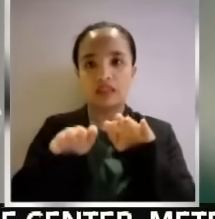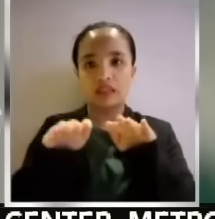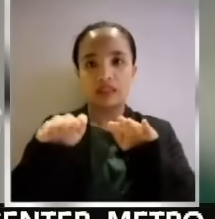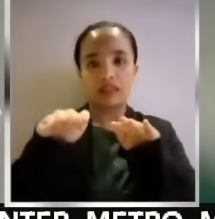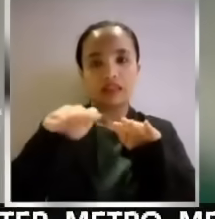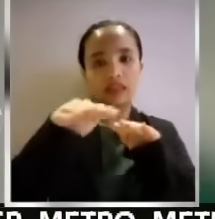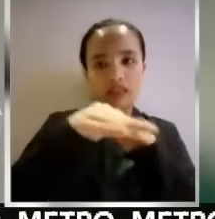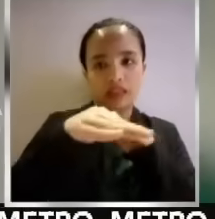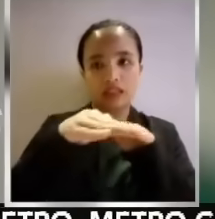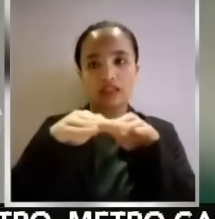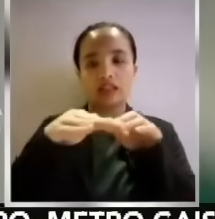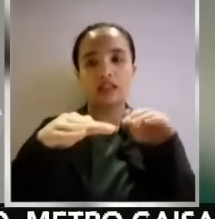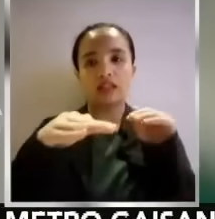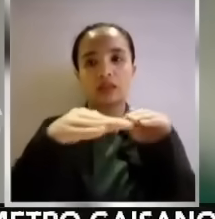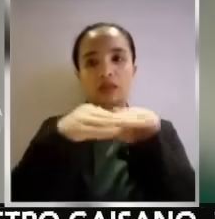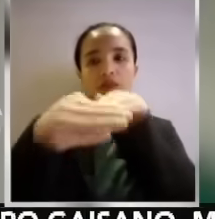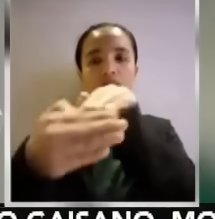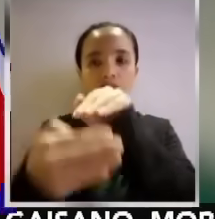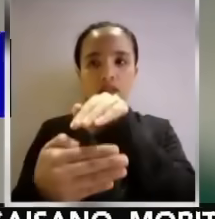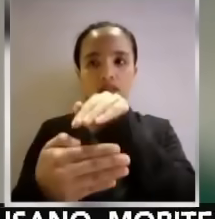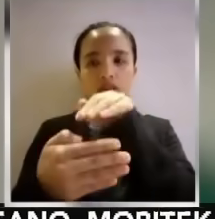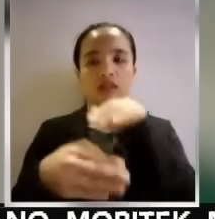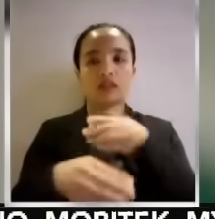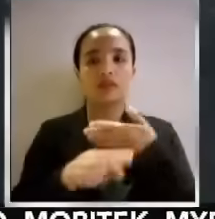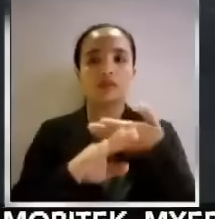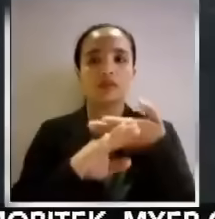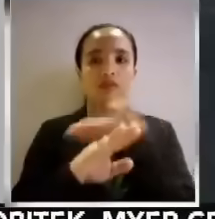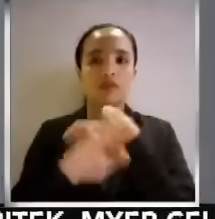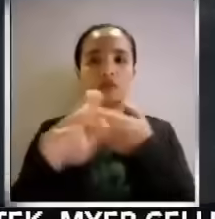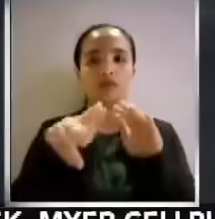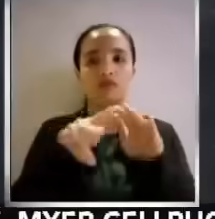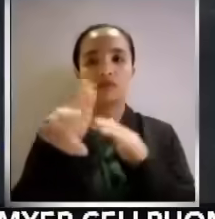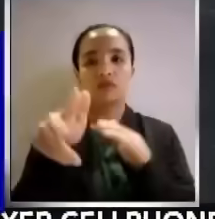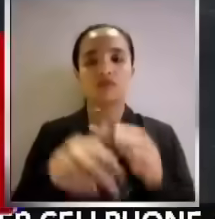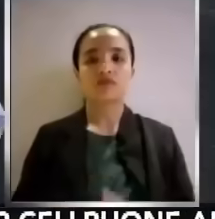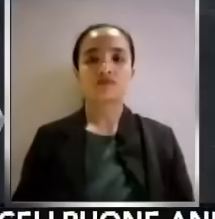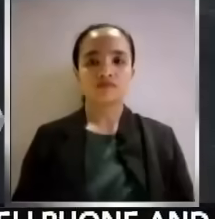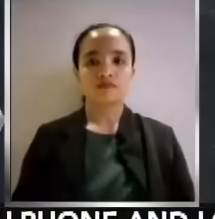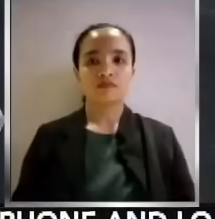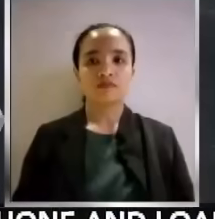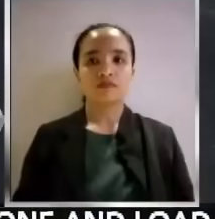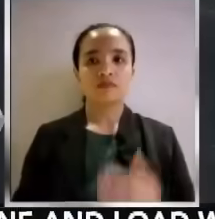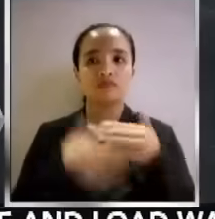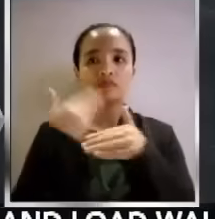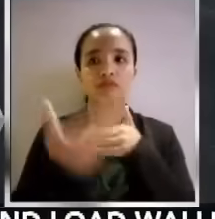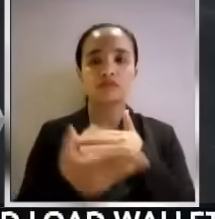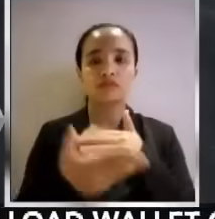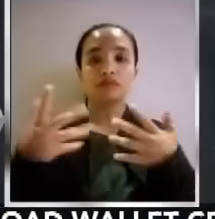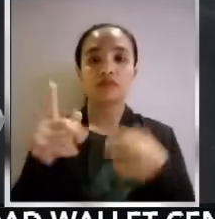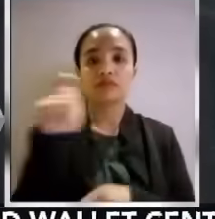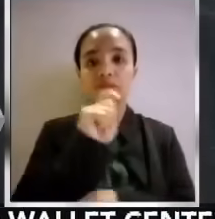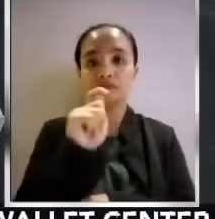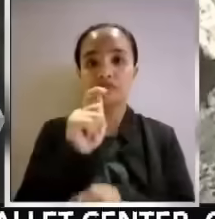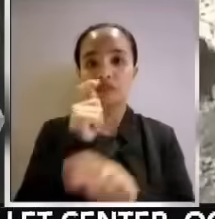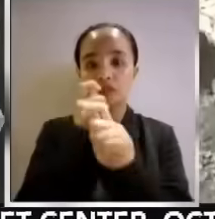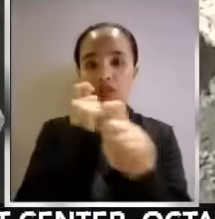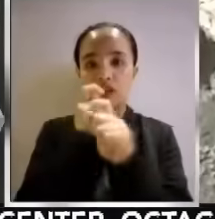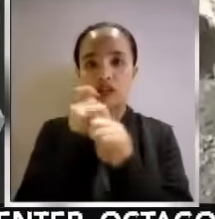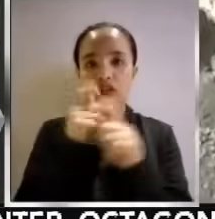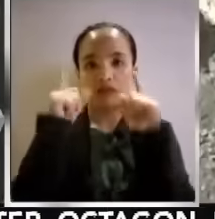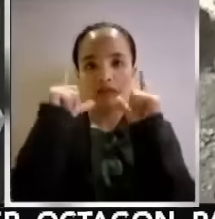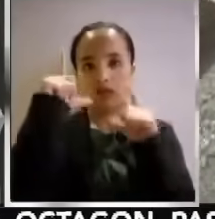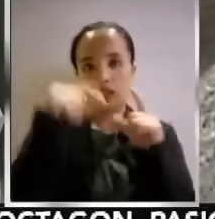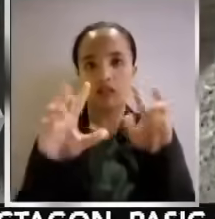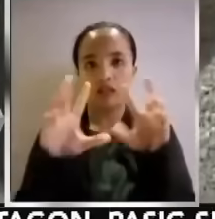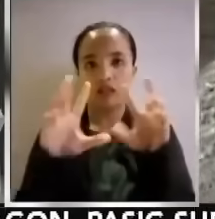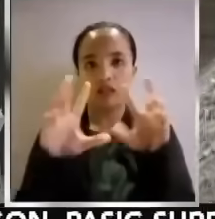at nakaladkad ito ng truck bago bumangga sa isang puno. Dump truck tumagilid sa Commonwealth Avenue sa Quezon City. Kumalat ang